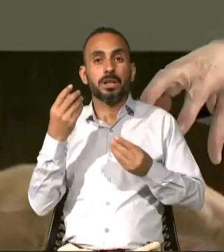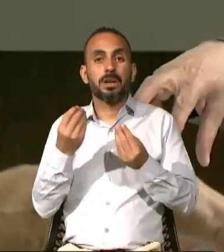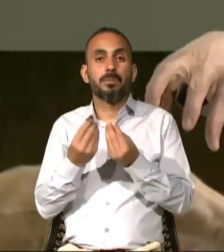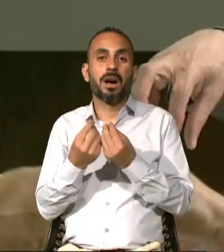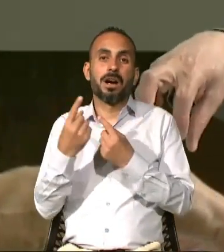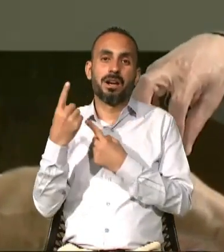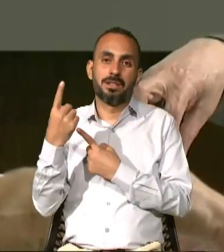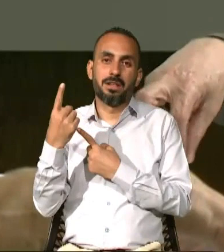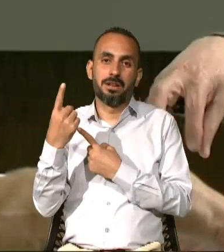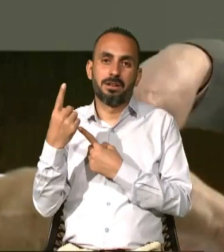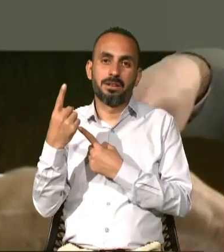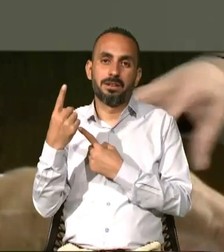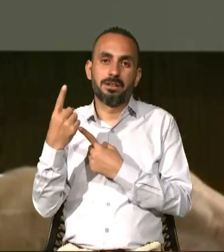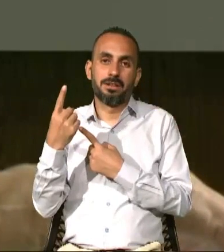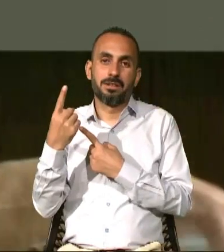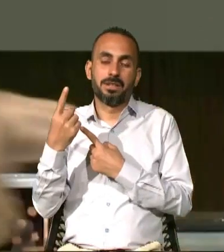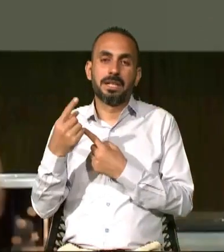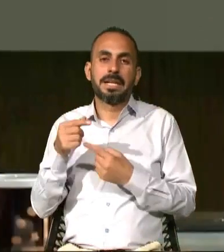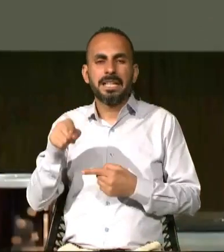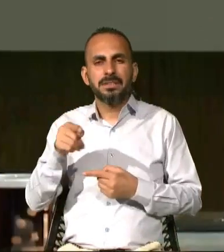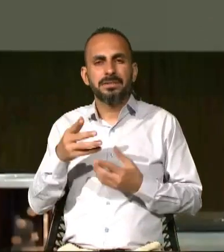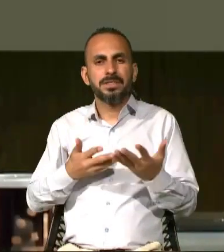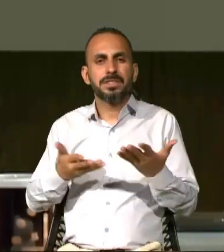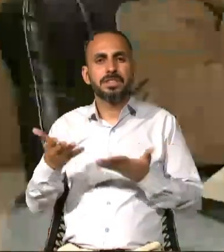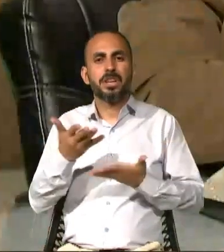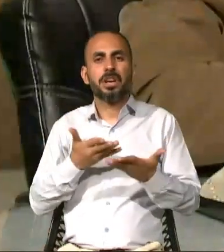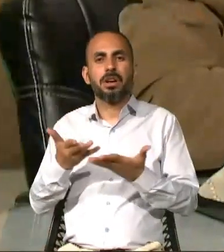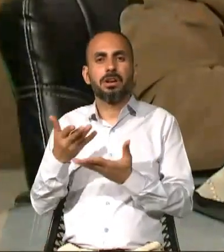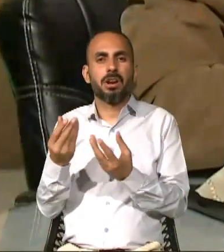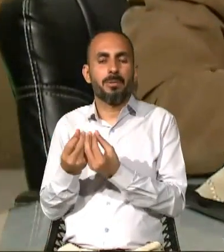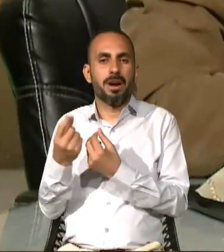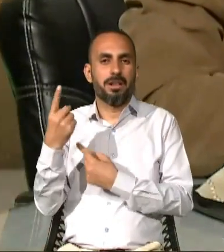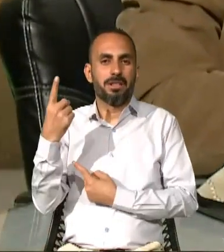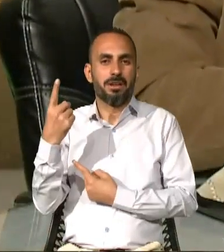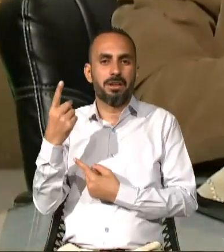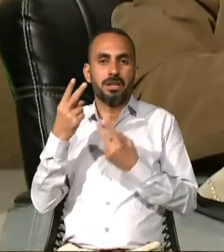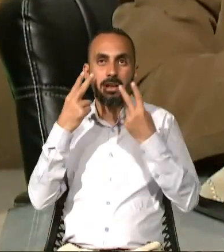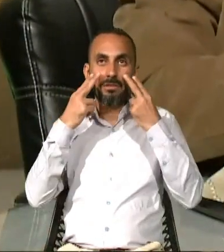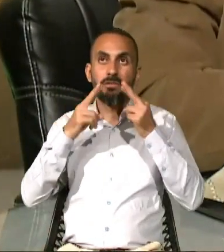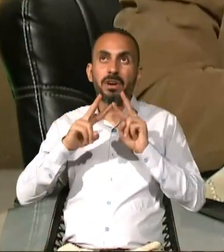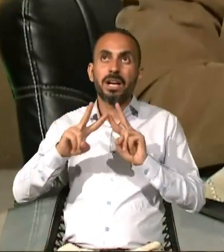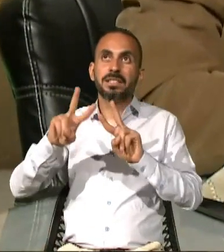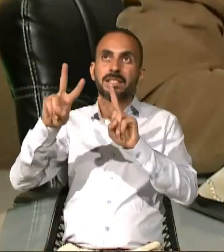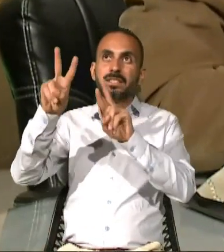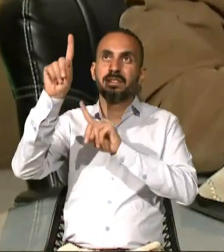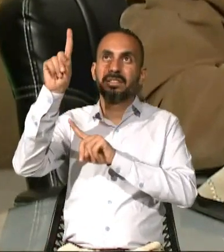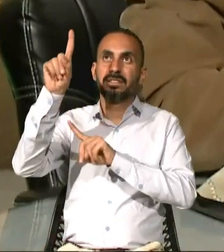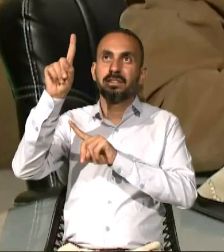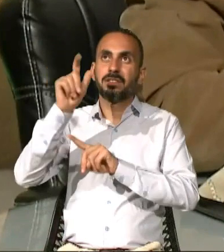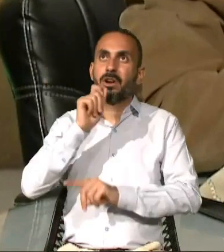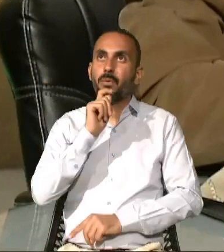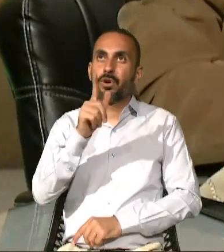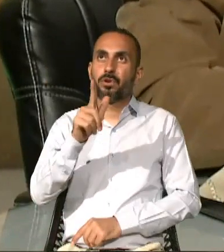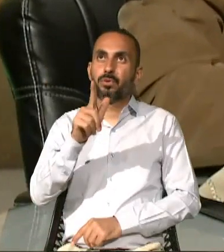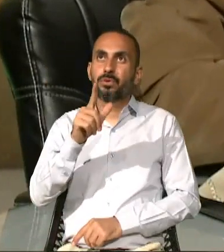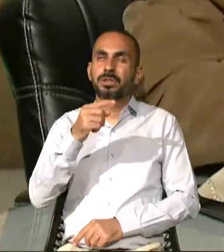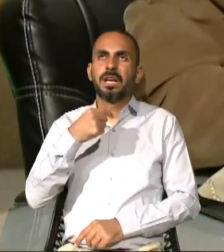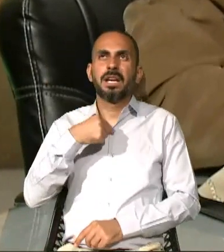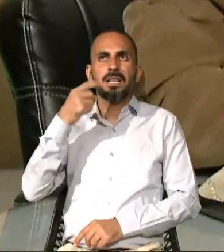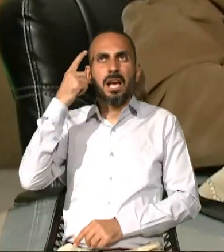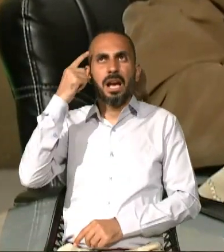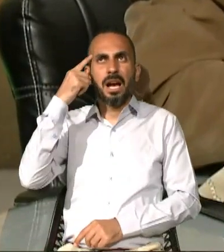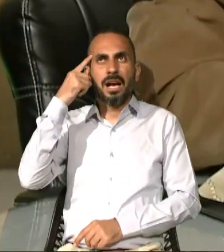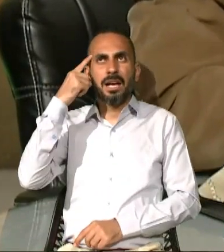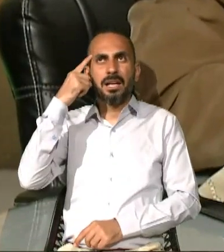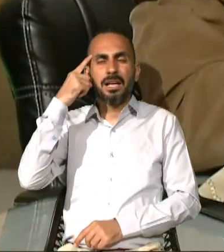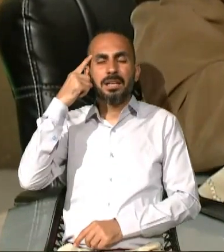بحته الرب والعلاقه معاه. ارفع عيني على الرب واقول له انا عندي يقين واحد ايدك